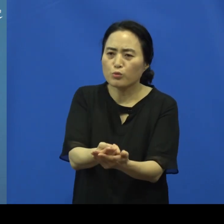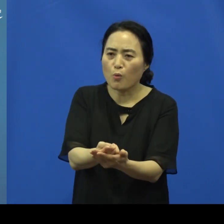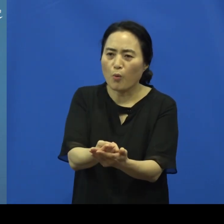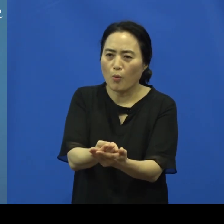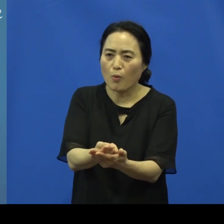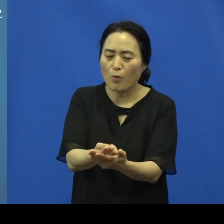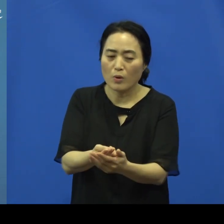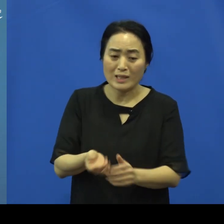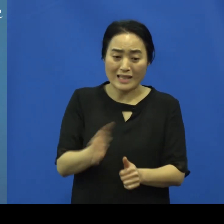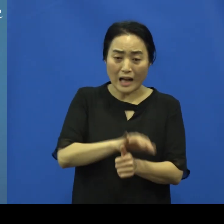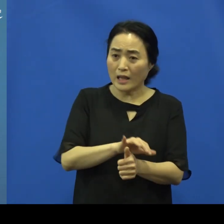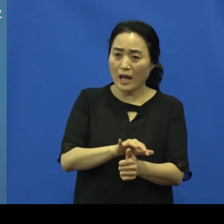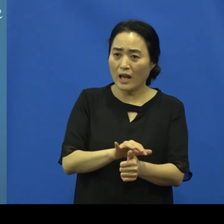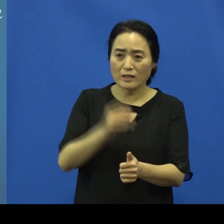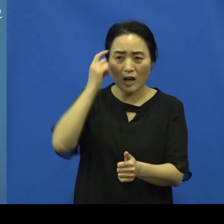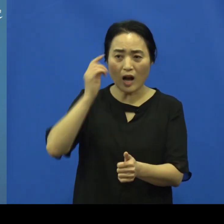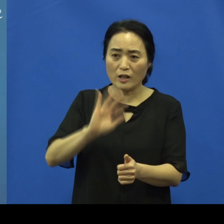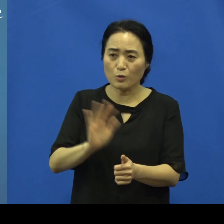아니에요.